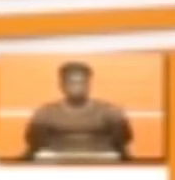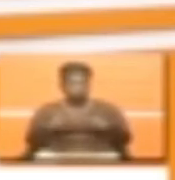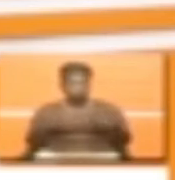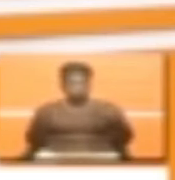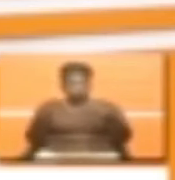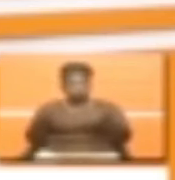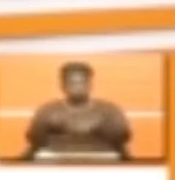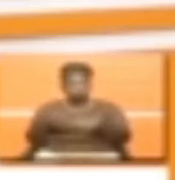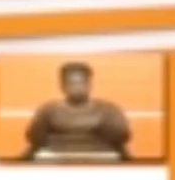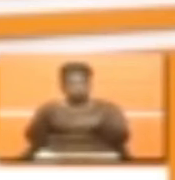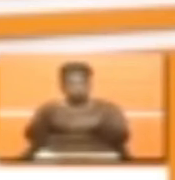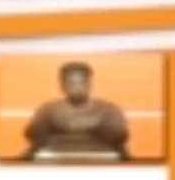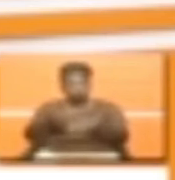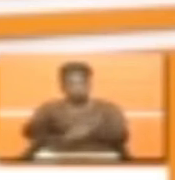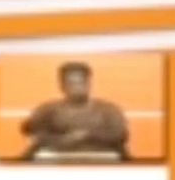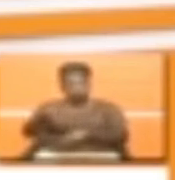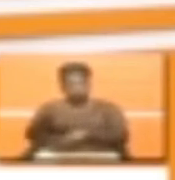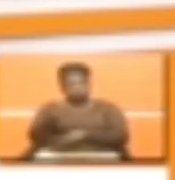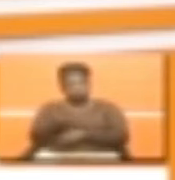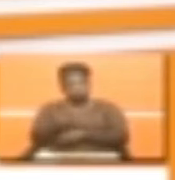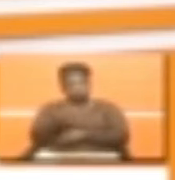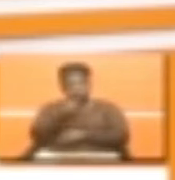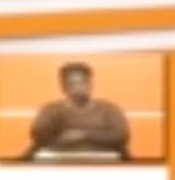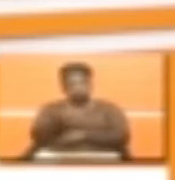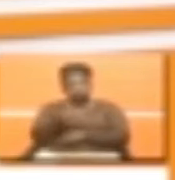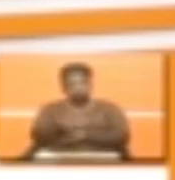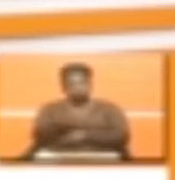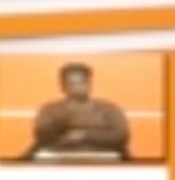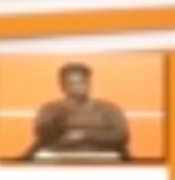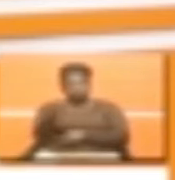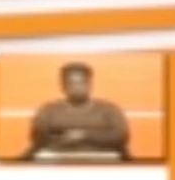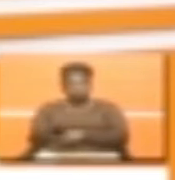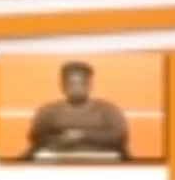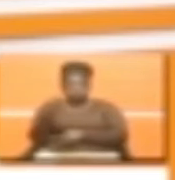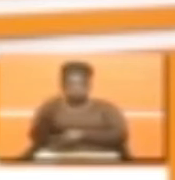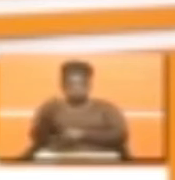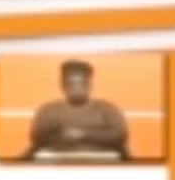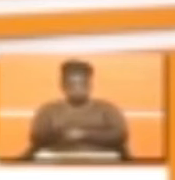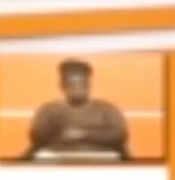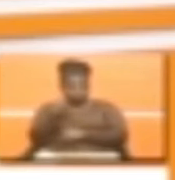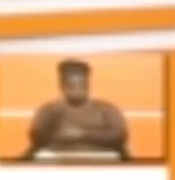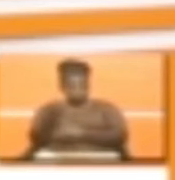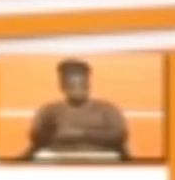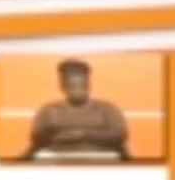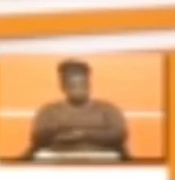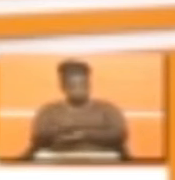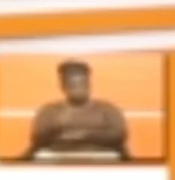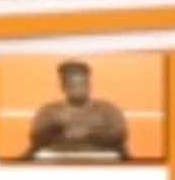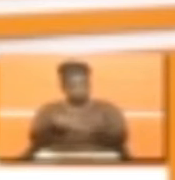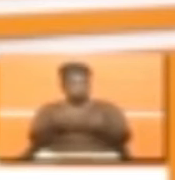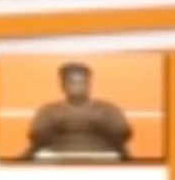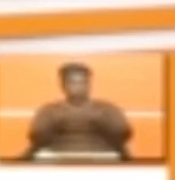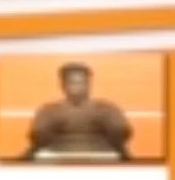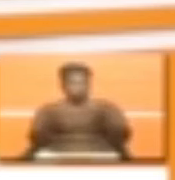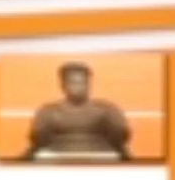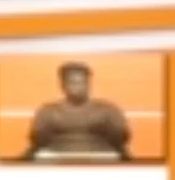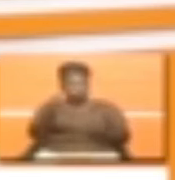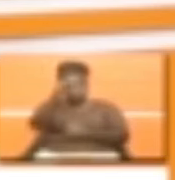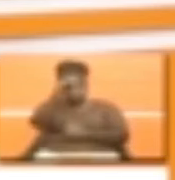kuchalo masanda mtaoni kansu ye chengira tata na abanawe basatu wabasangi duanga bafiri de mnyumba.